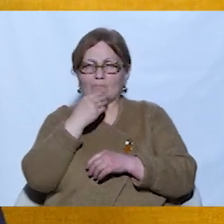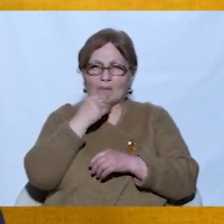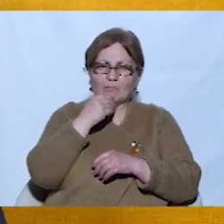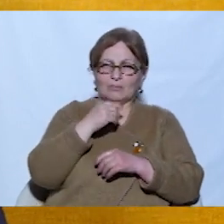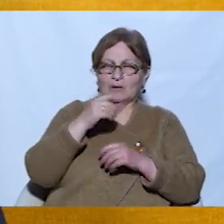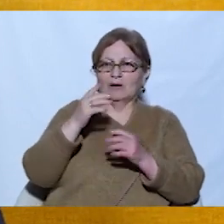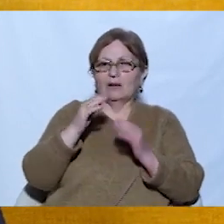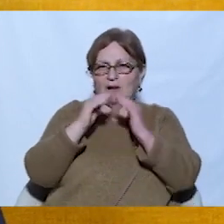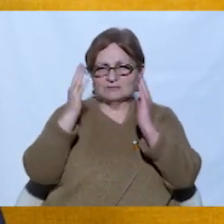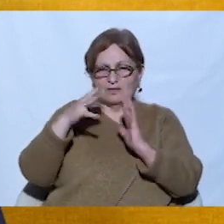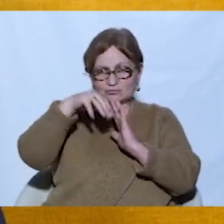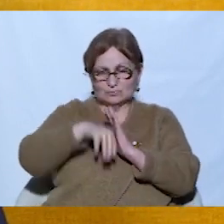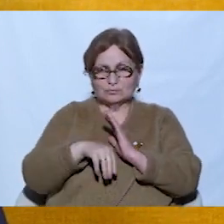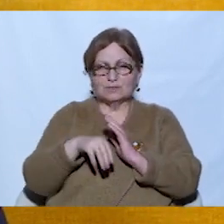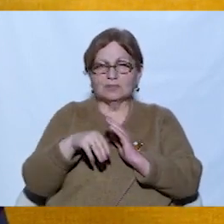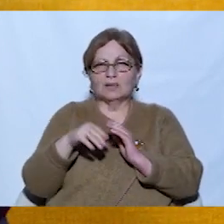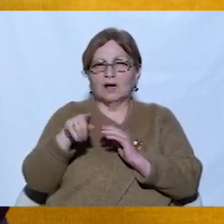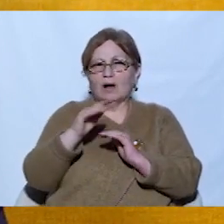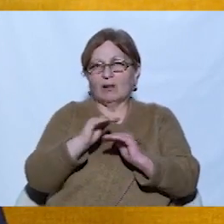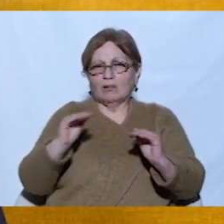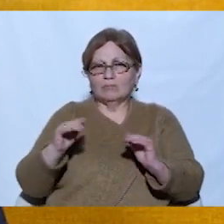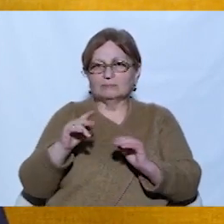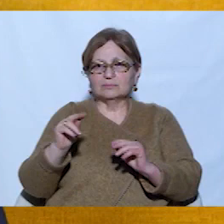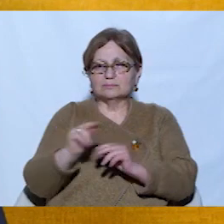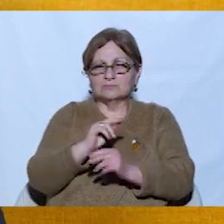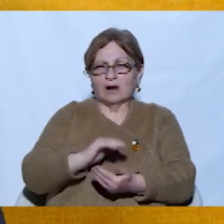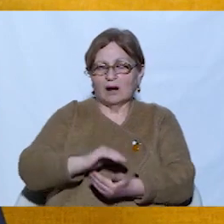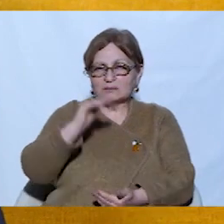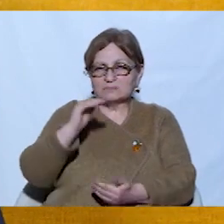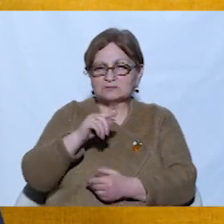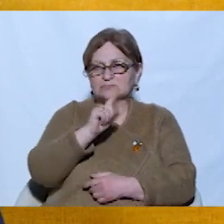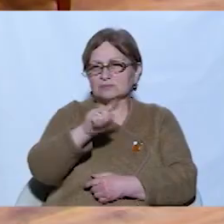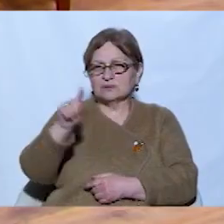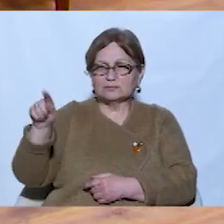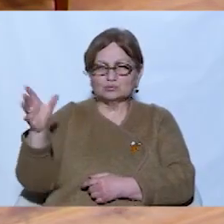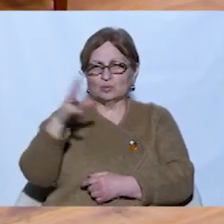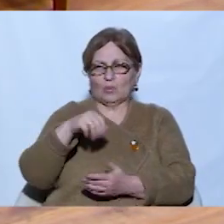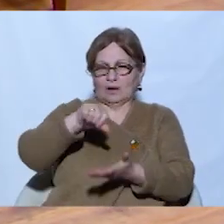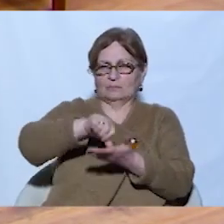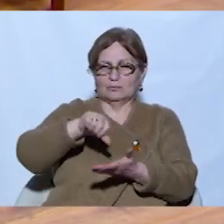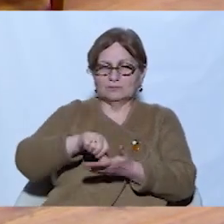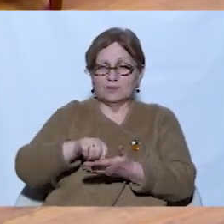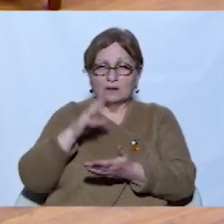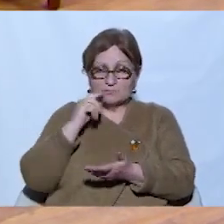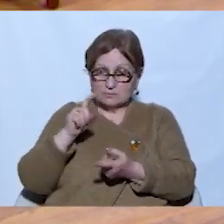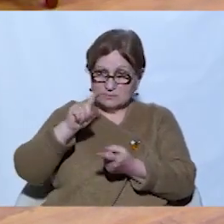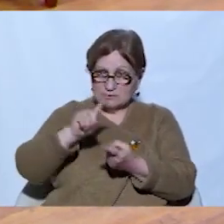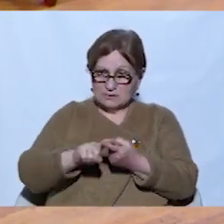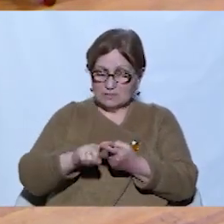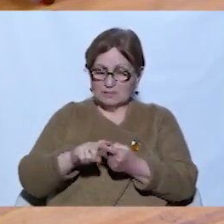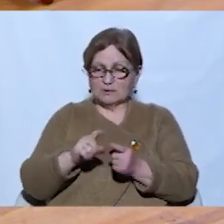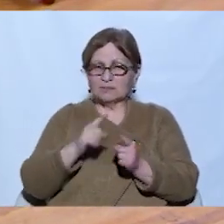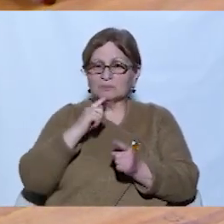თუნდაც იგი მშობლები ბებიებთან, ბაბუებთან ერთად ცხოვრობენ ერთ ჭერქვეში. და ბავშვის აღზრდაში მონაწილეობას რამდენიმე პირი